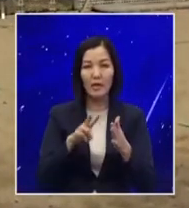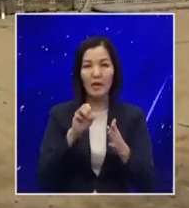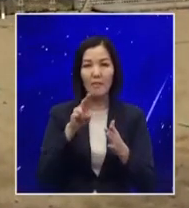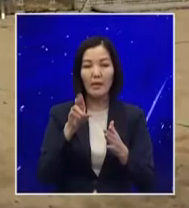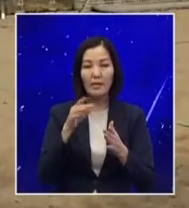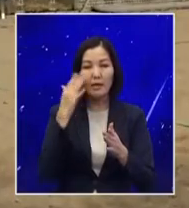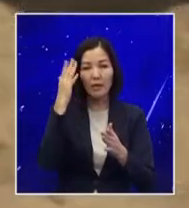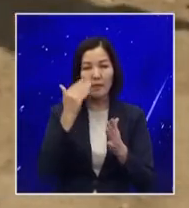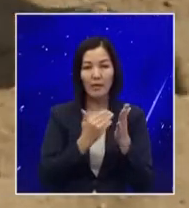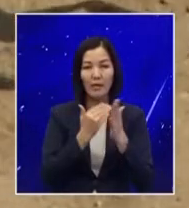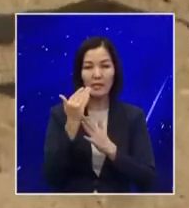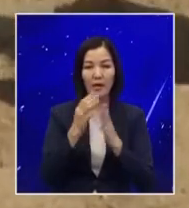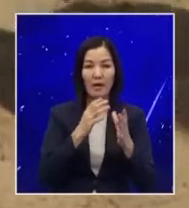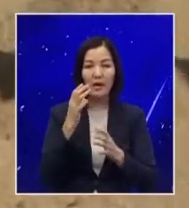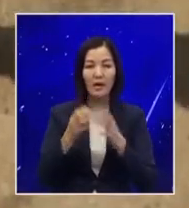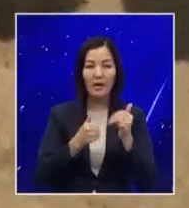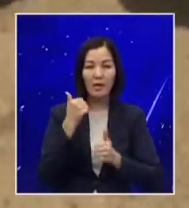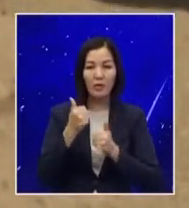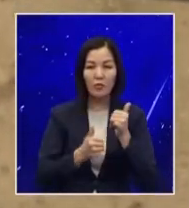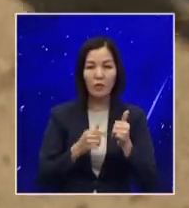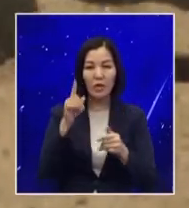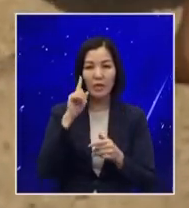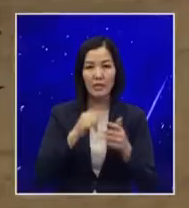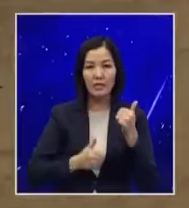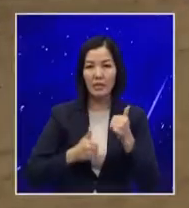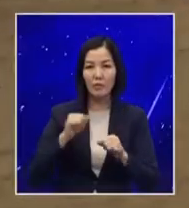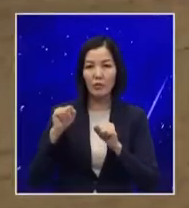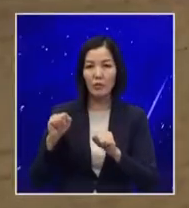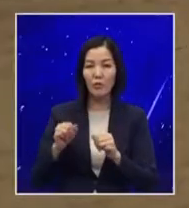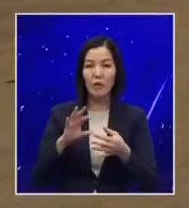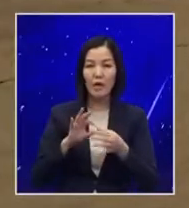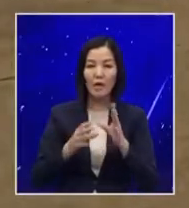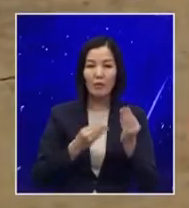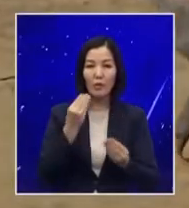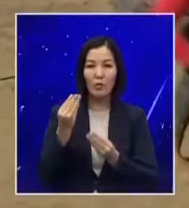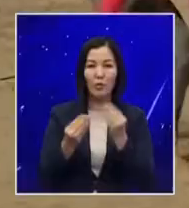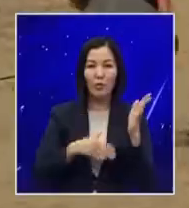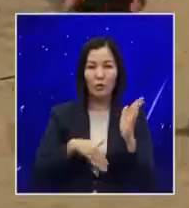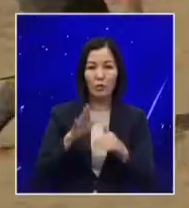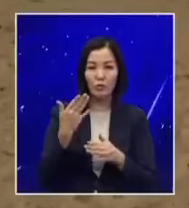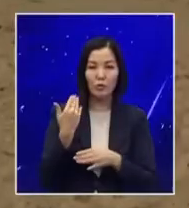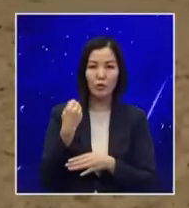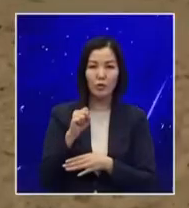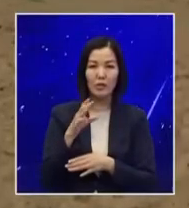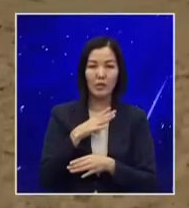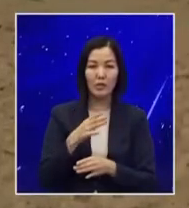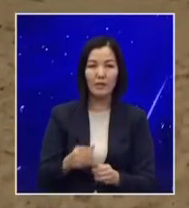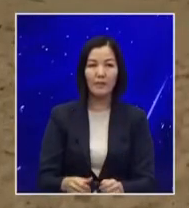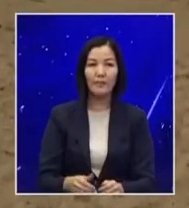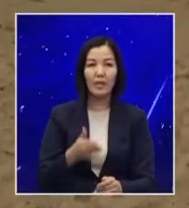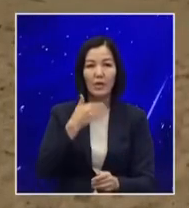Мәдинаның арманы да асқақ. Халықаралық турнирлерде ел намысын лайықты қорғап, олимпиада ойындарында жүлдегер атану. Біз жаз